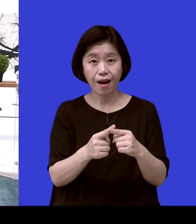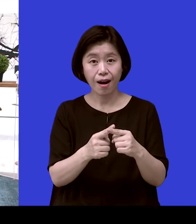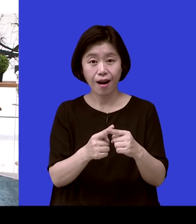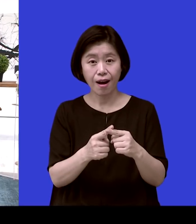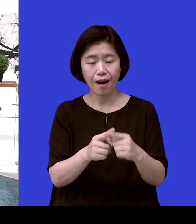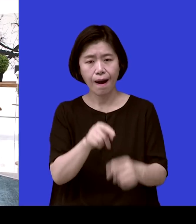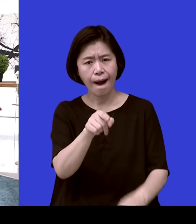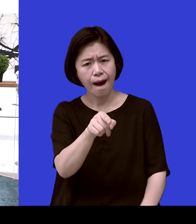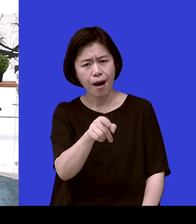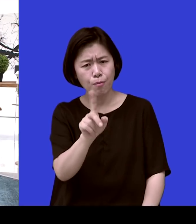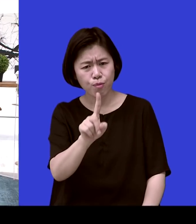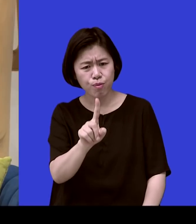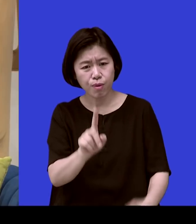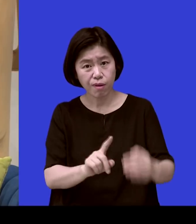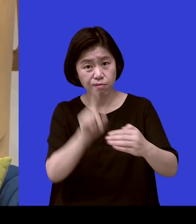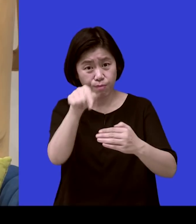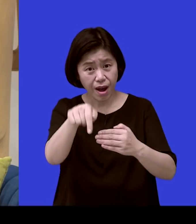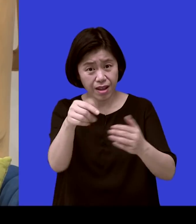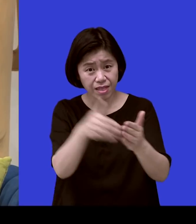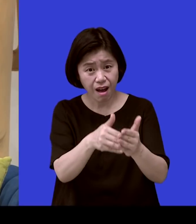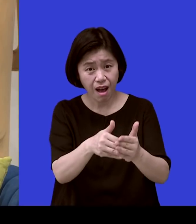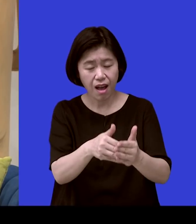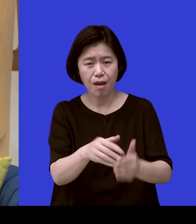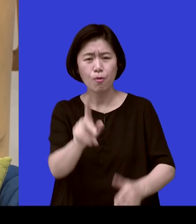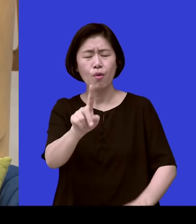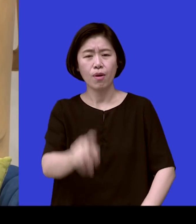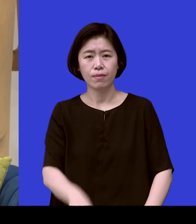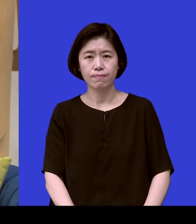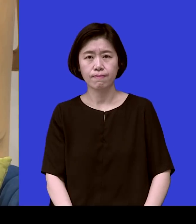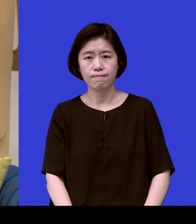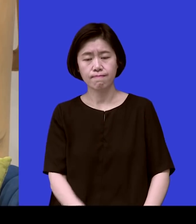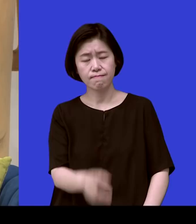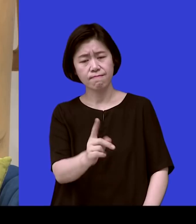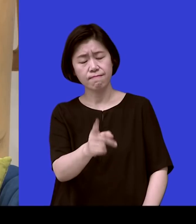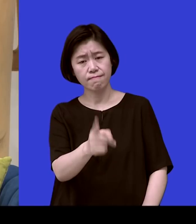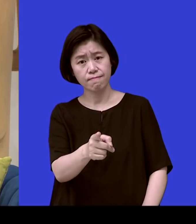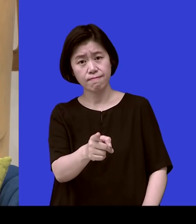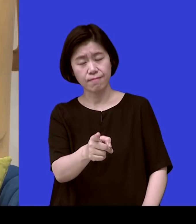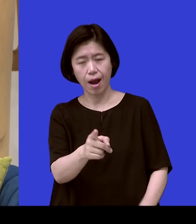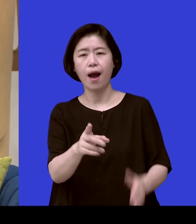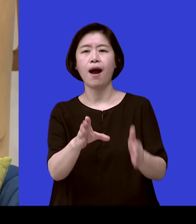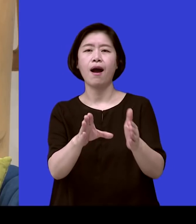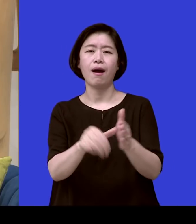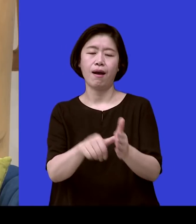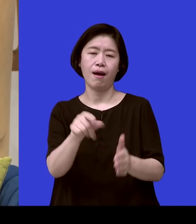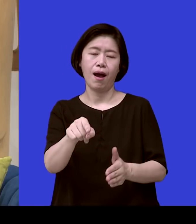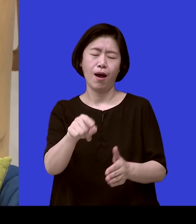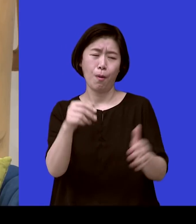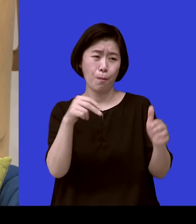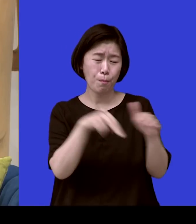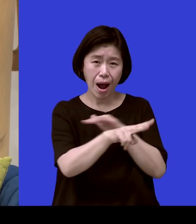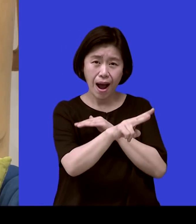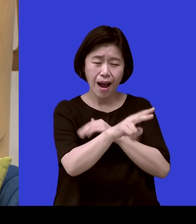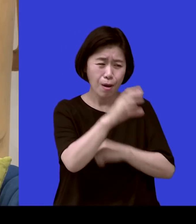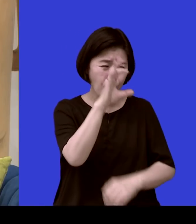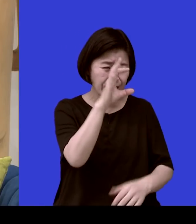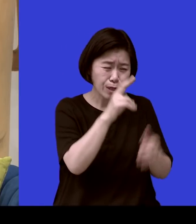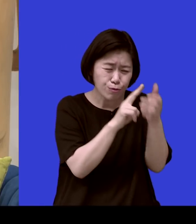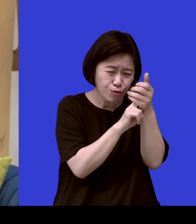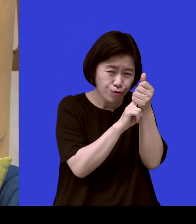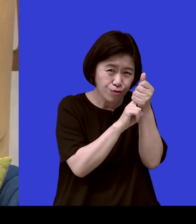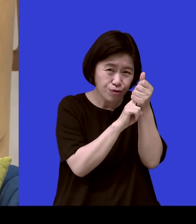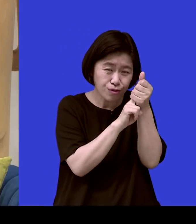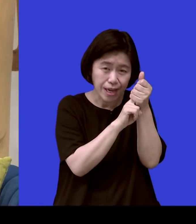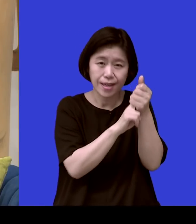딱 촉이 오잖아요. 걸렸죠. 선생님이 너희들 그러면 이제 그때부터 이제 막 뛰어서 화장실에 숨어서 선생님이